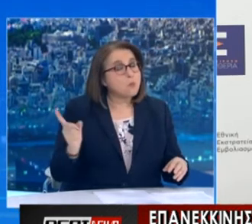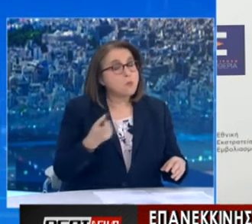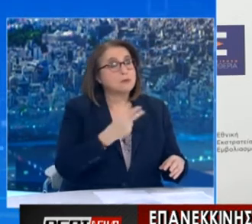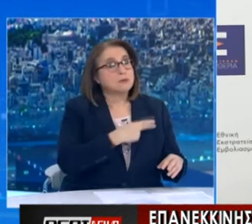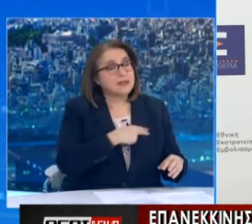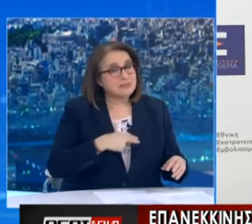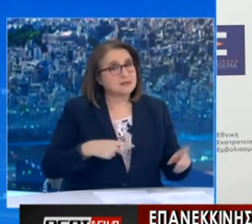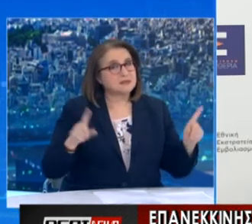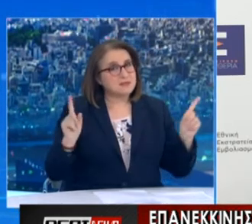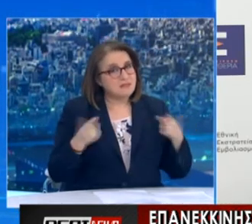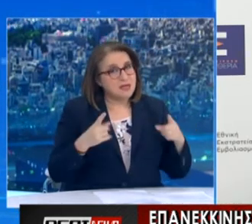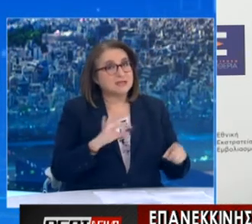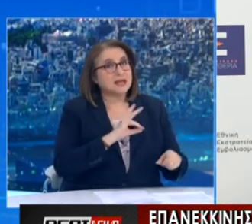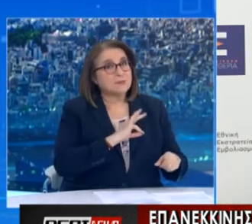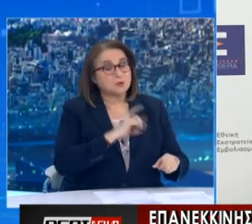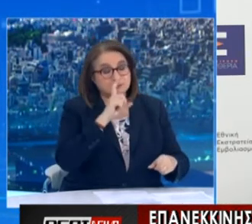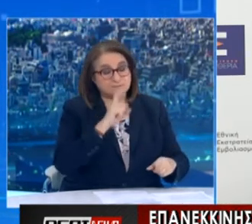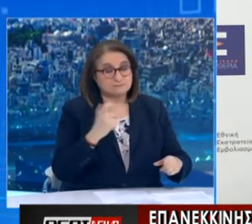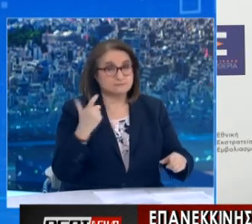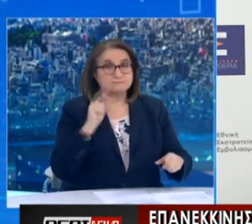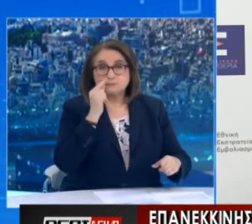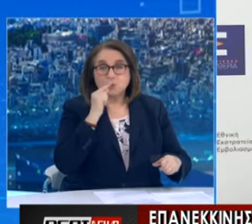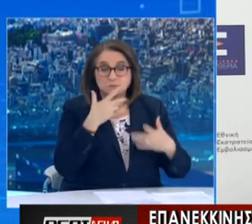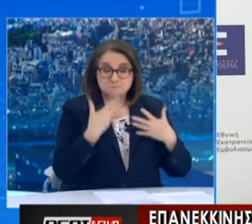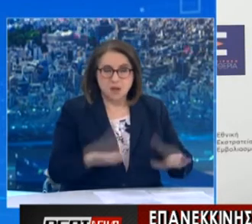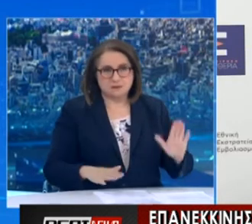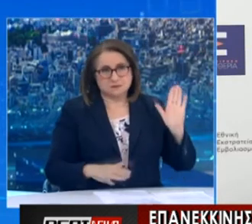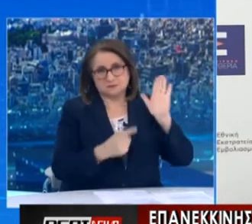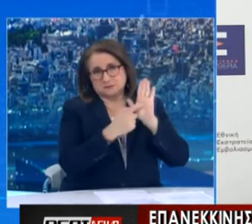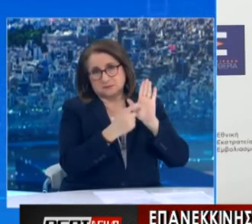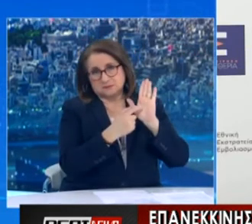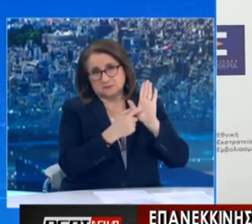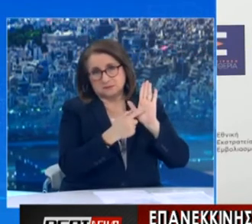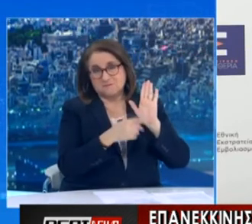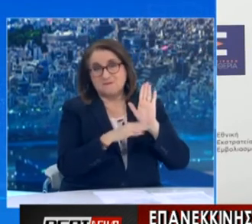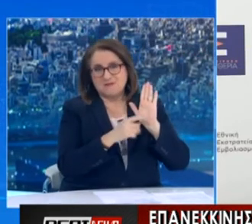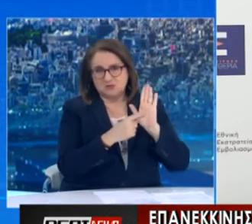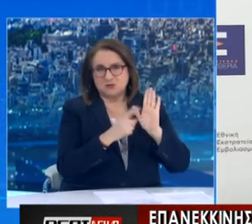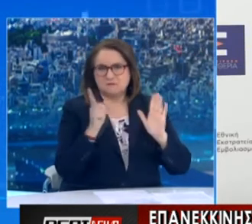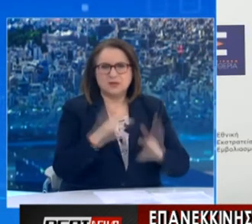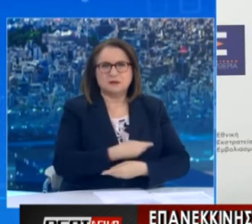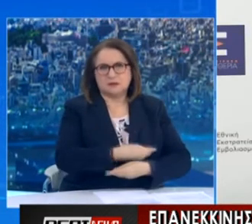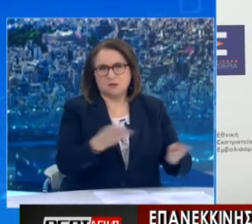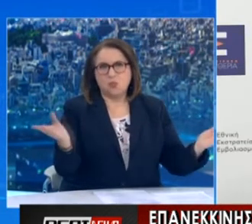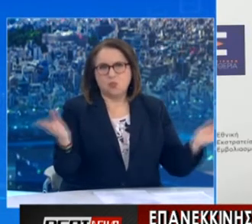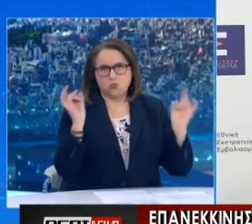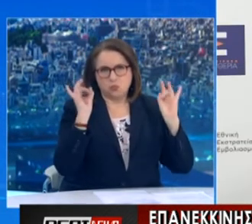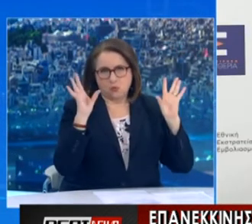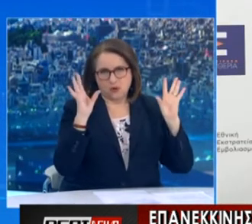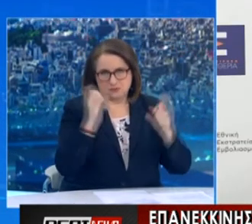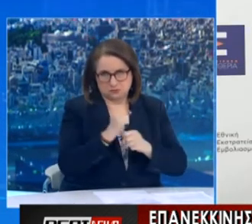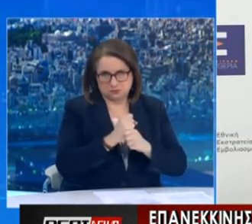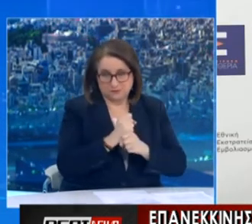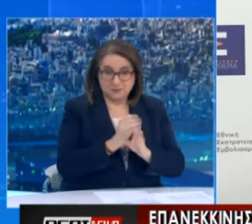προσέλθουν στο σχολείο έχοντας μαζί τους βεβαίωση αρνητικού τεστ. Τα self-test διατίθενται δωρεάν και διενεργούνται πριν την έναρξη